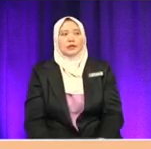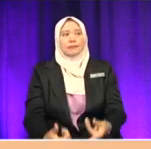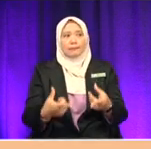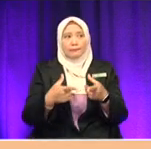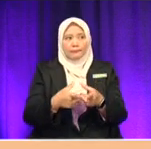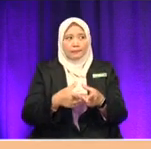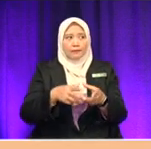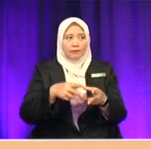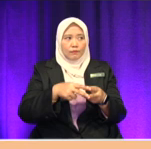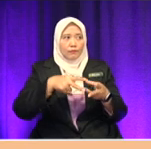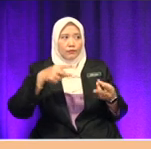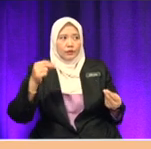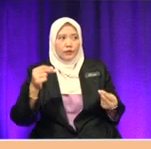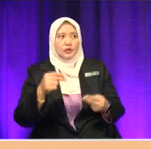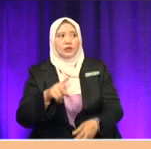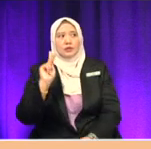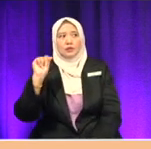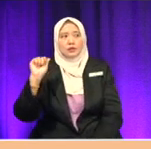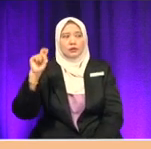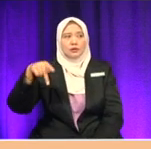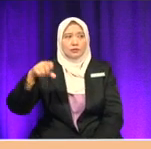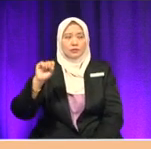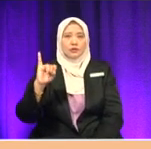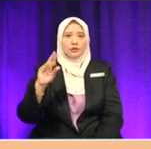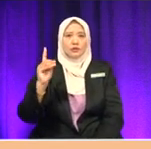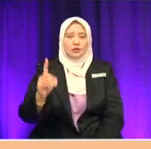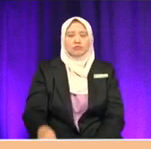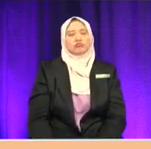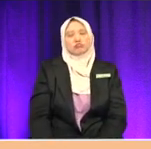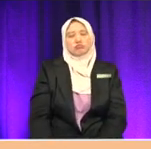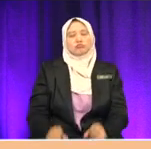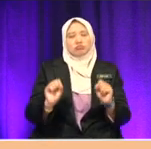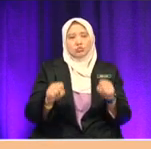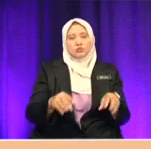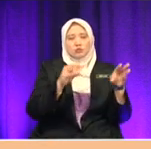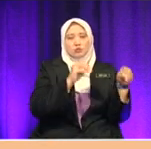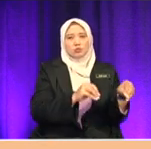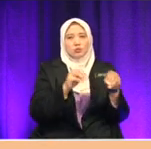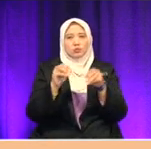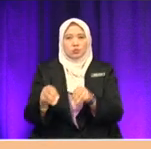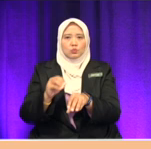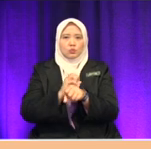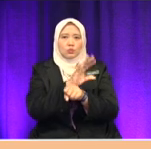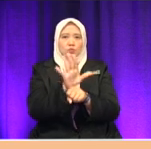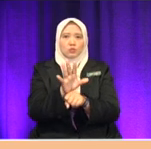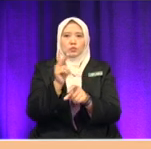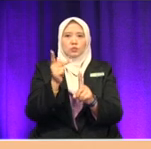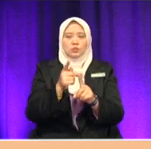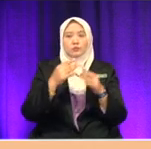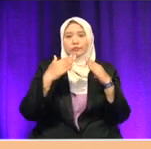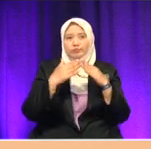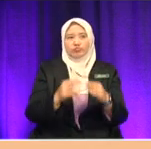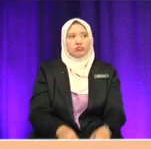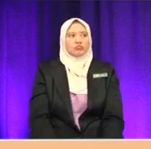dan menjangkiti perumahnya. Seterusnya, mari kita lihat faktor pertumbuhan mikroorganisma.